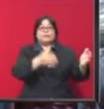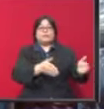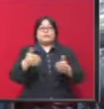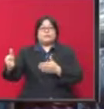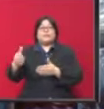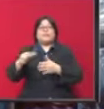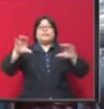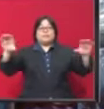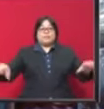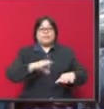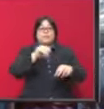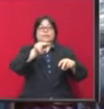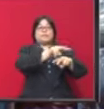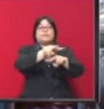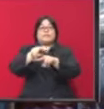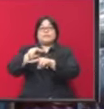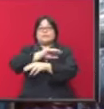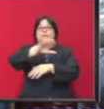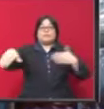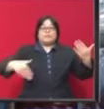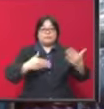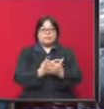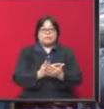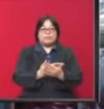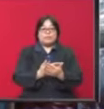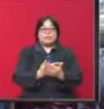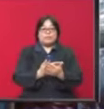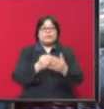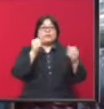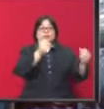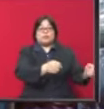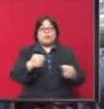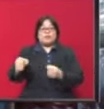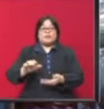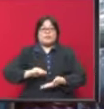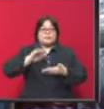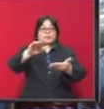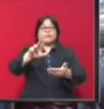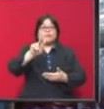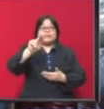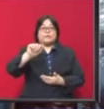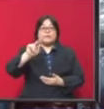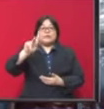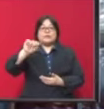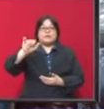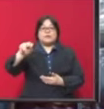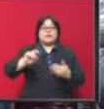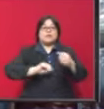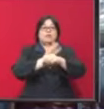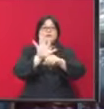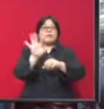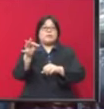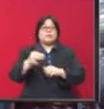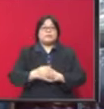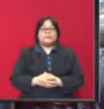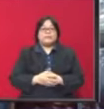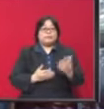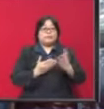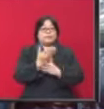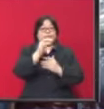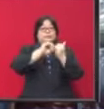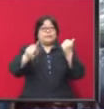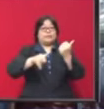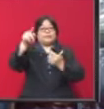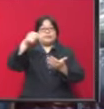merancang melaksanakan dan memantau keseluruhan strategi pembekalan Baekhyun qobid 19 menerus